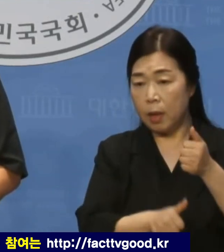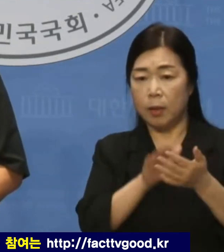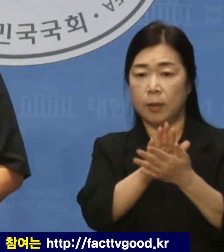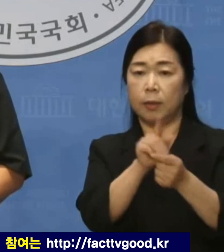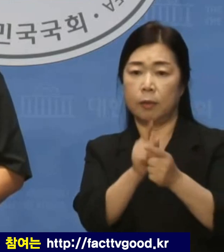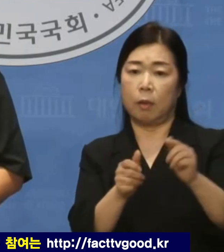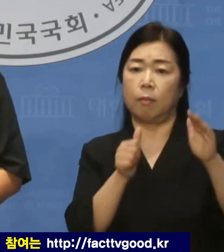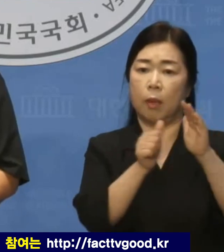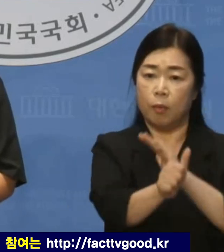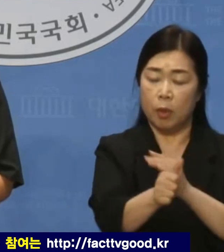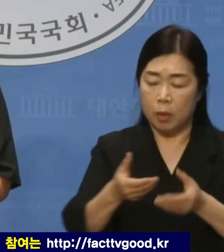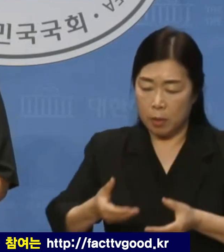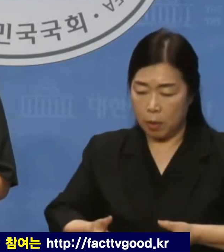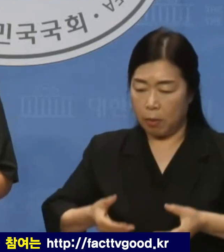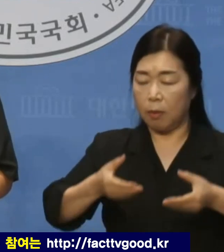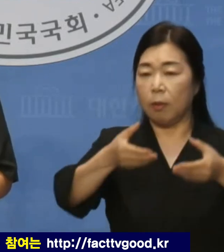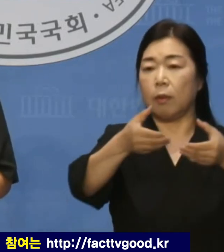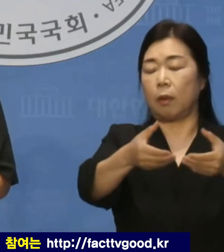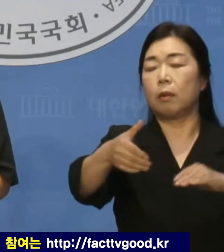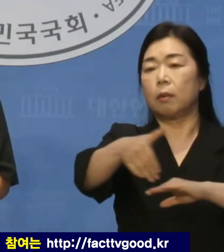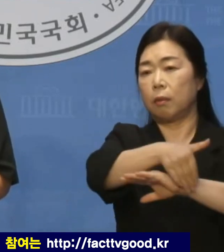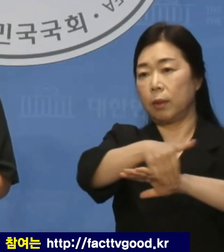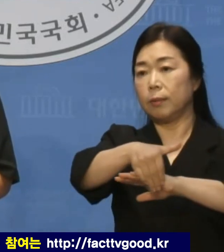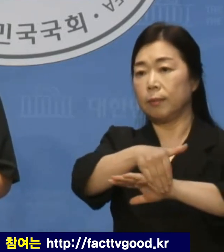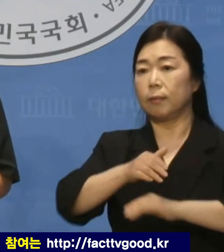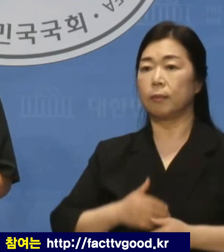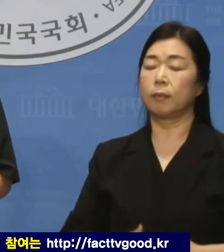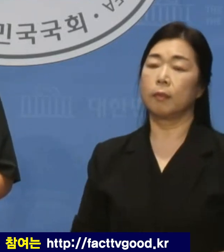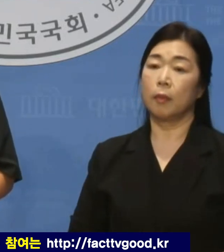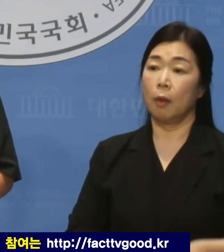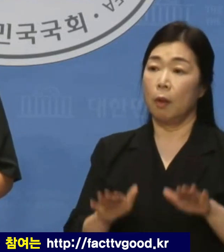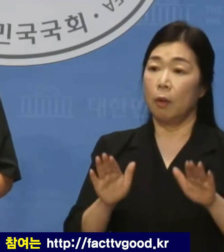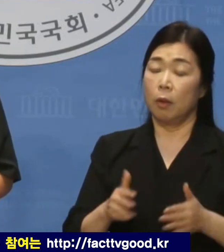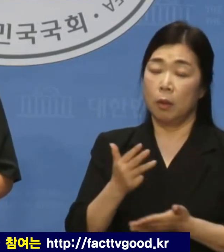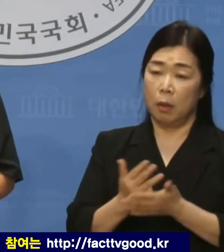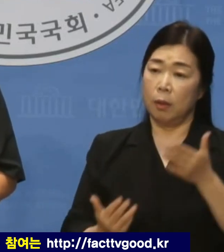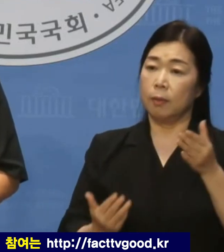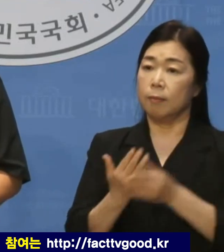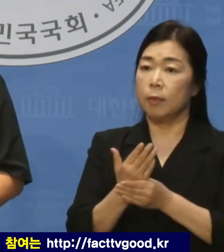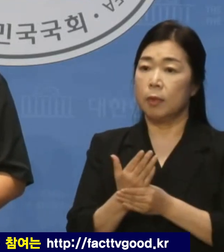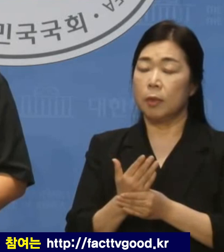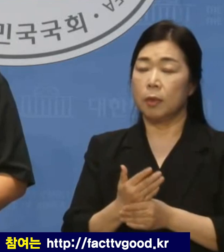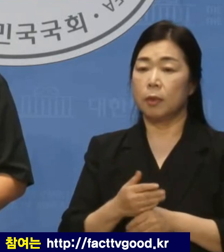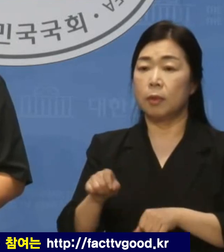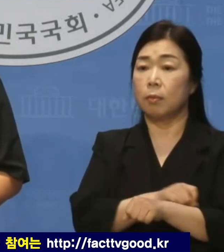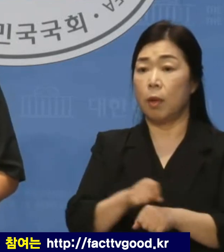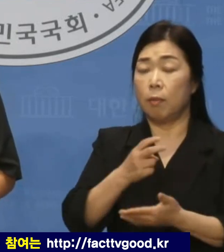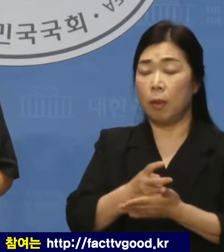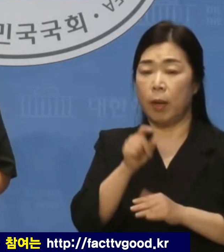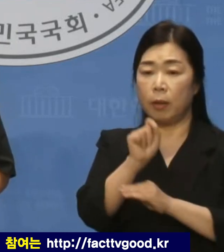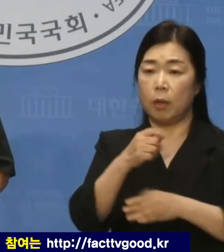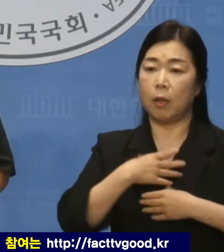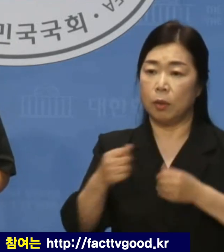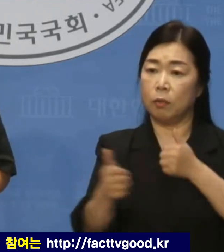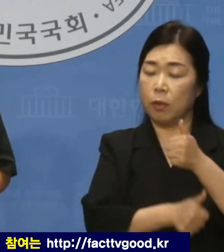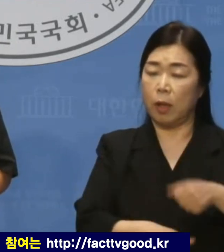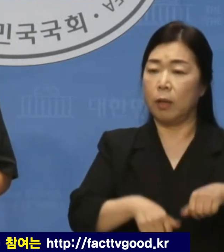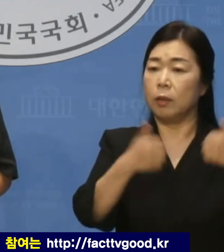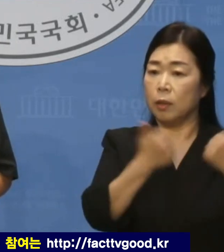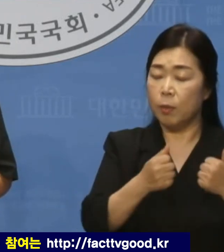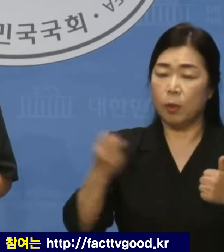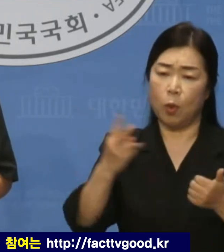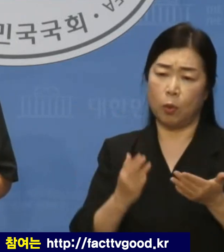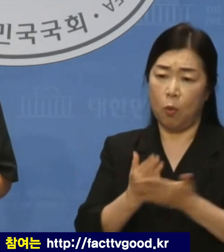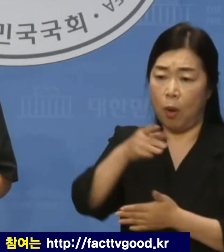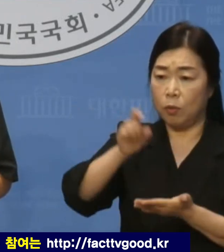행안위원님들을 직접 방문해서 유가족들이 전달할 예정에도 있습니다. 오늘 이태원 참사 진상규명특별법 행정안전위원회 심의